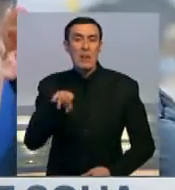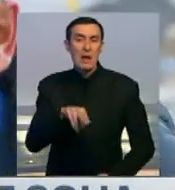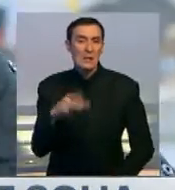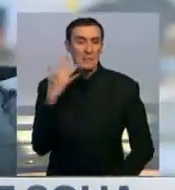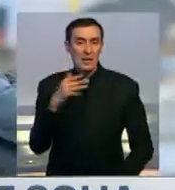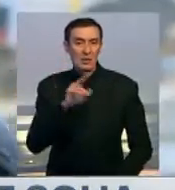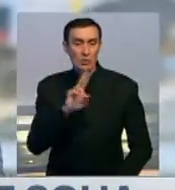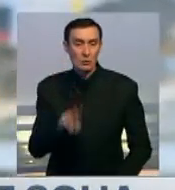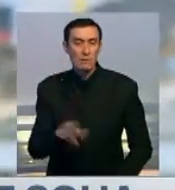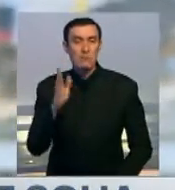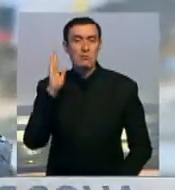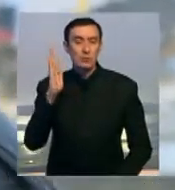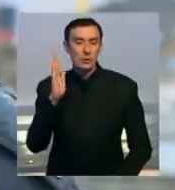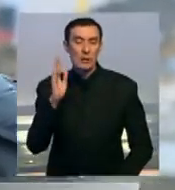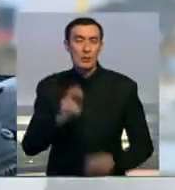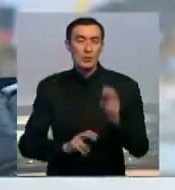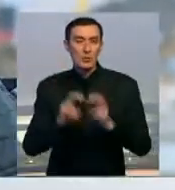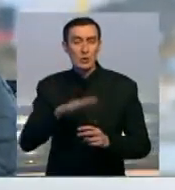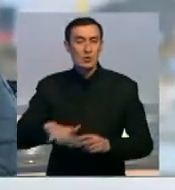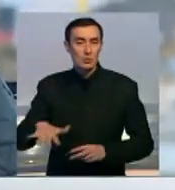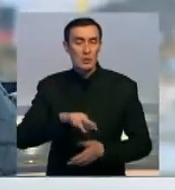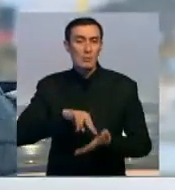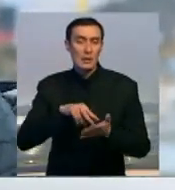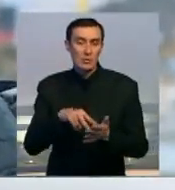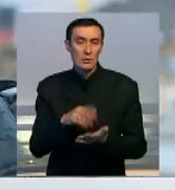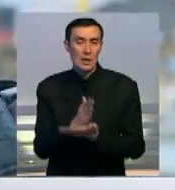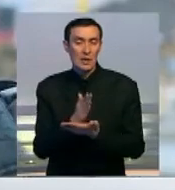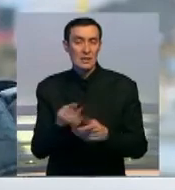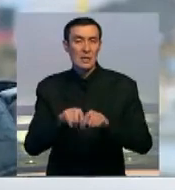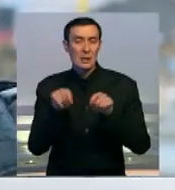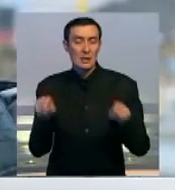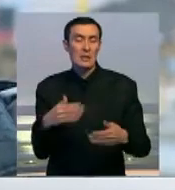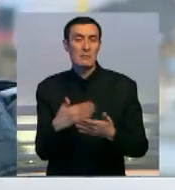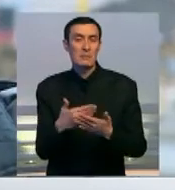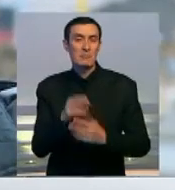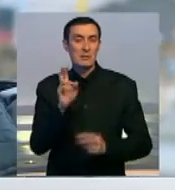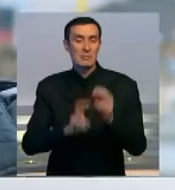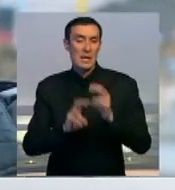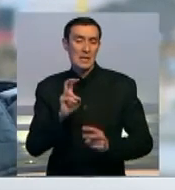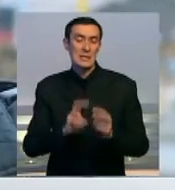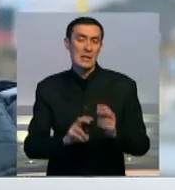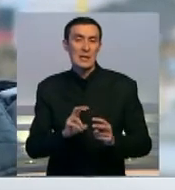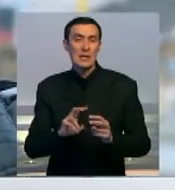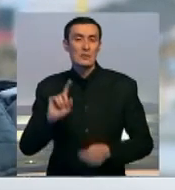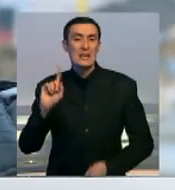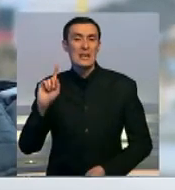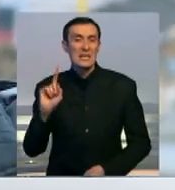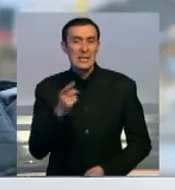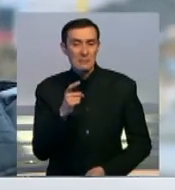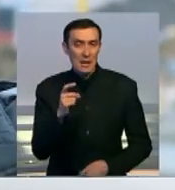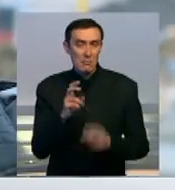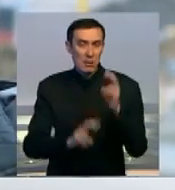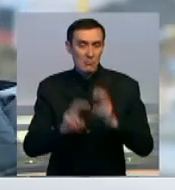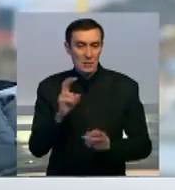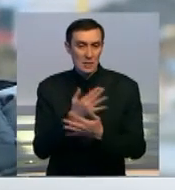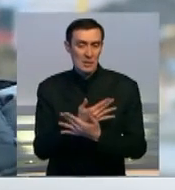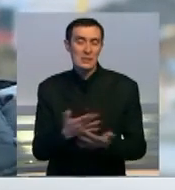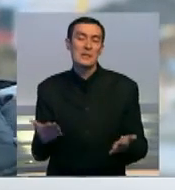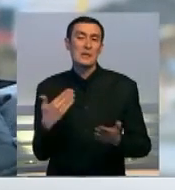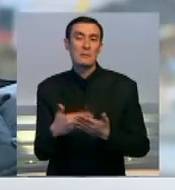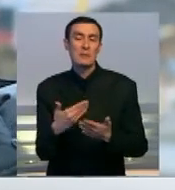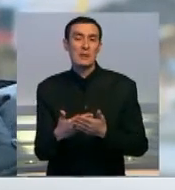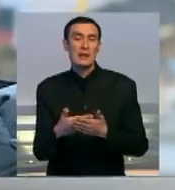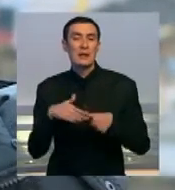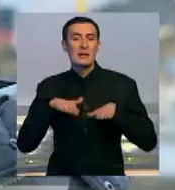В будущем на территории индустриальной зоны планируется разместить такие предприятия, как химическая